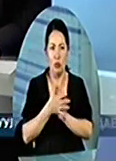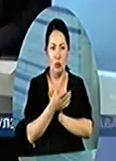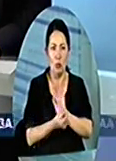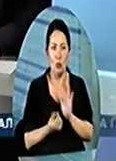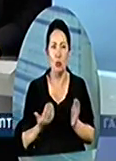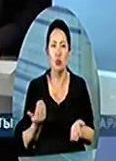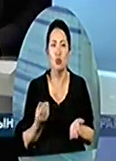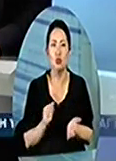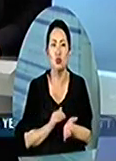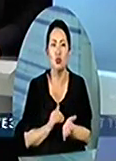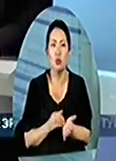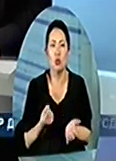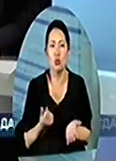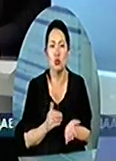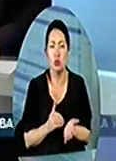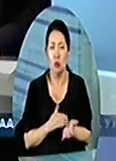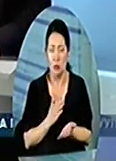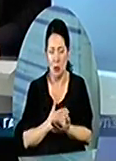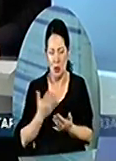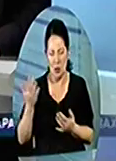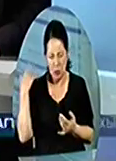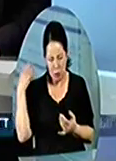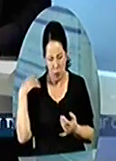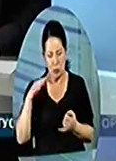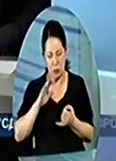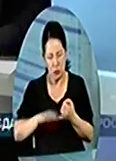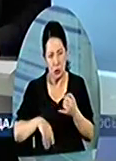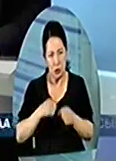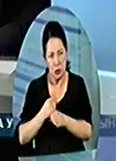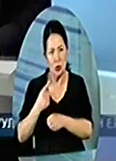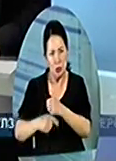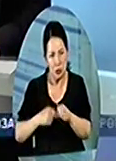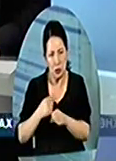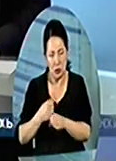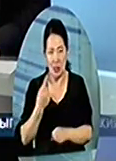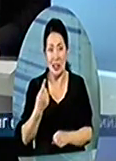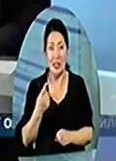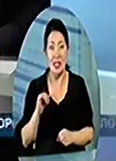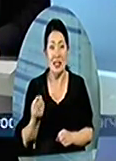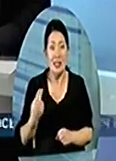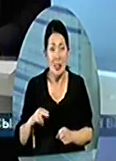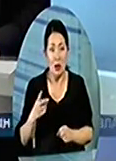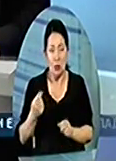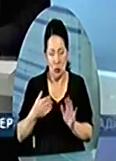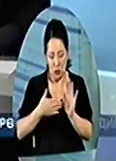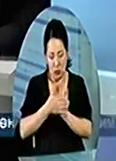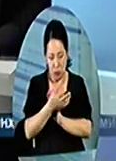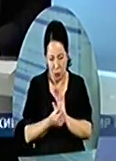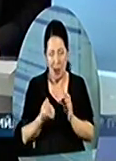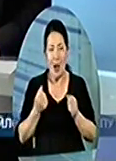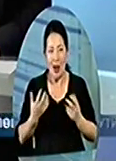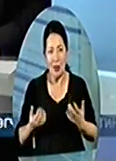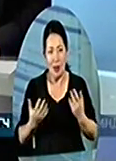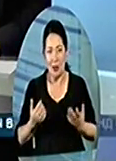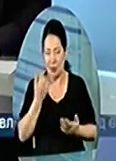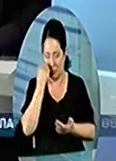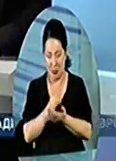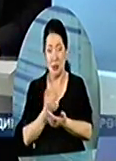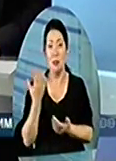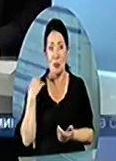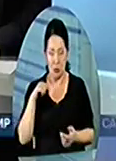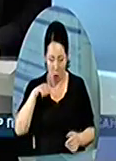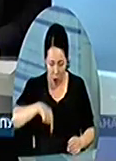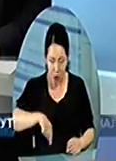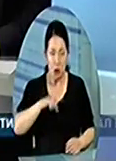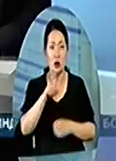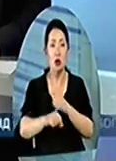тасалдахаар харагдчихэ. Сүүлийн хэдэн жилд бол жил болгон ерөнхийдөө 1 их найд оршин төөргөөр төсвийг алдангатаар баталж ирсэн. Харамсалтай нь энэ жилийн хувьд